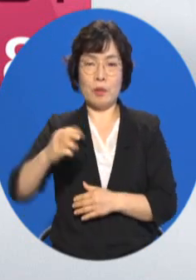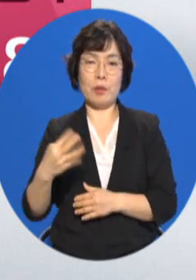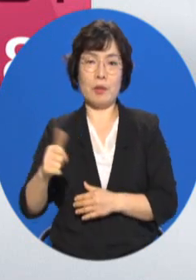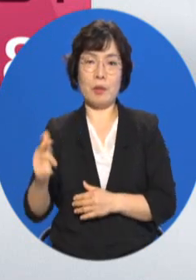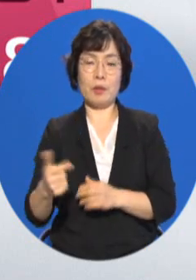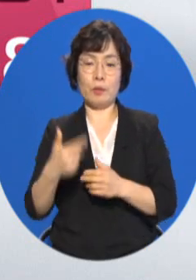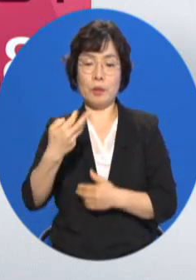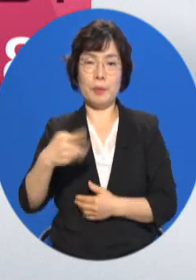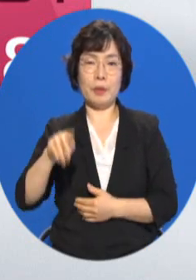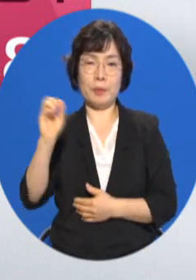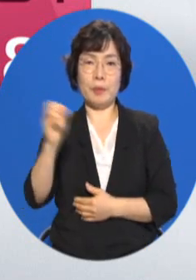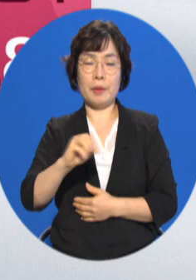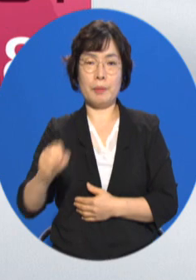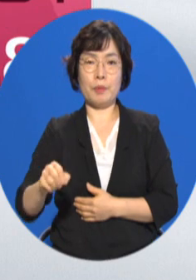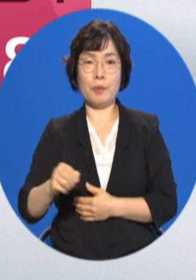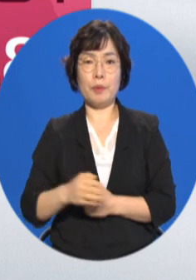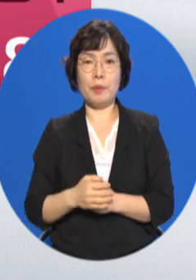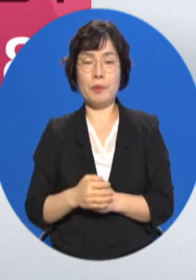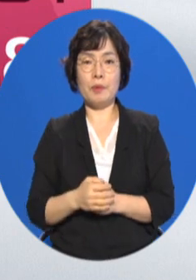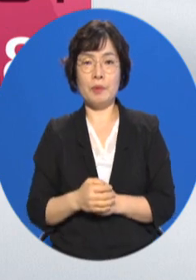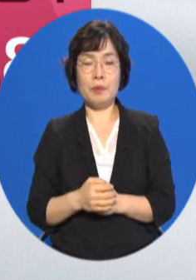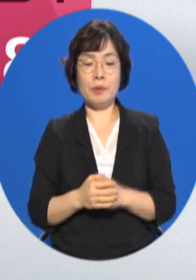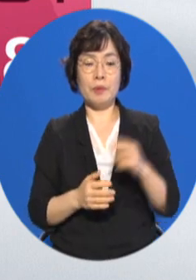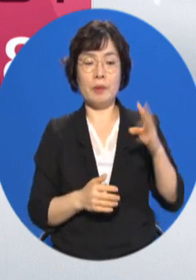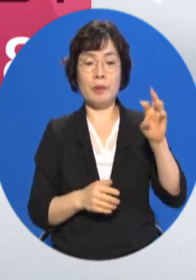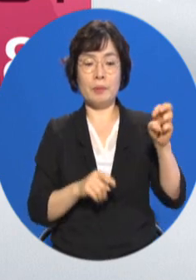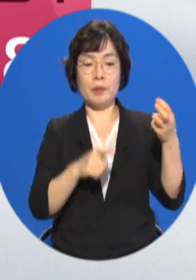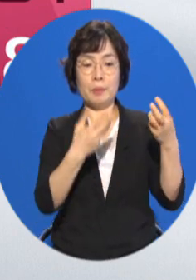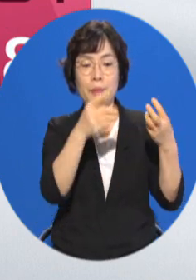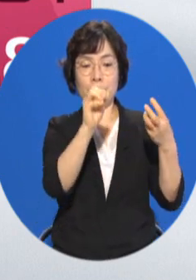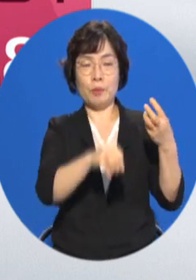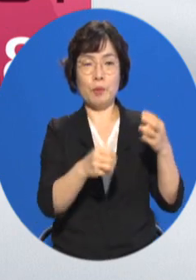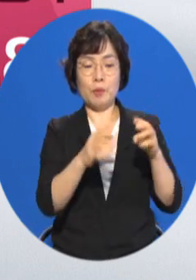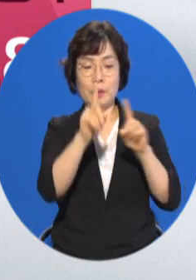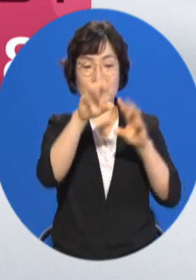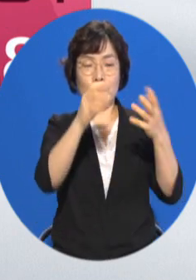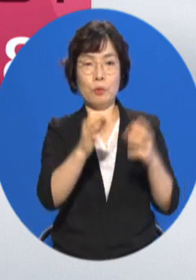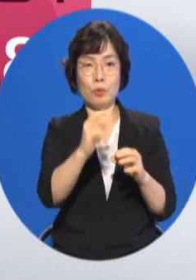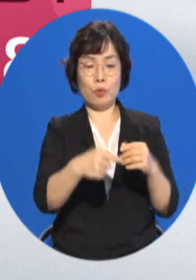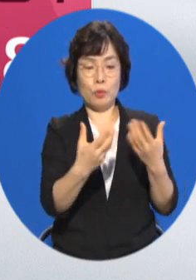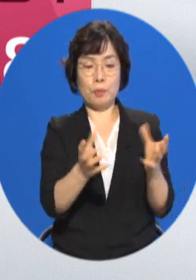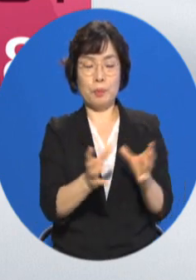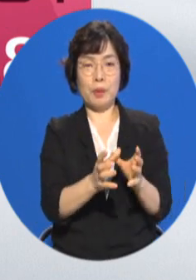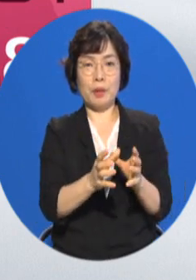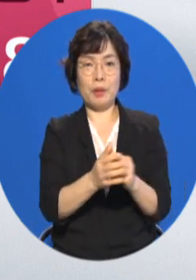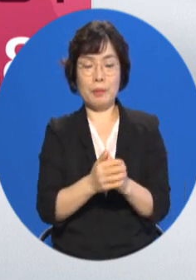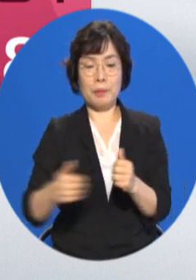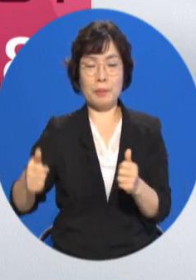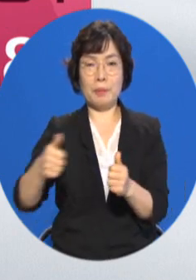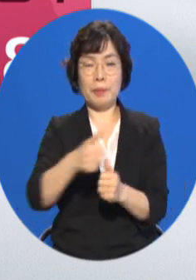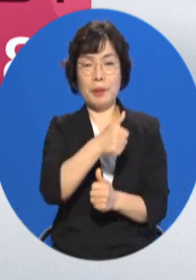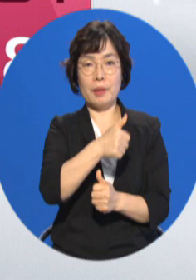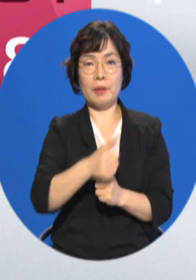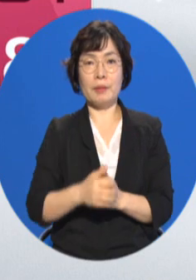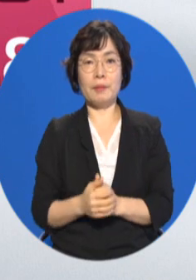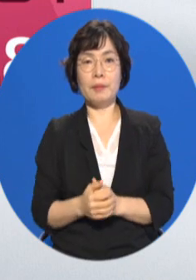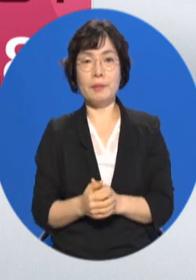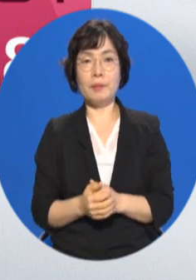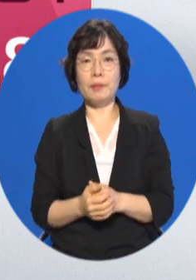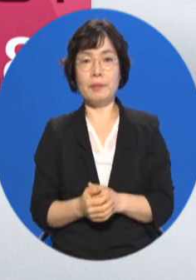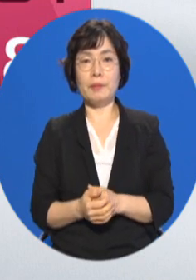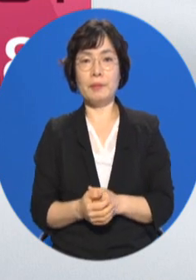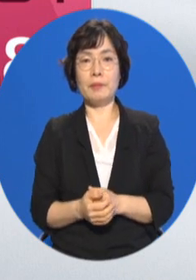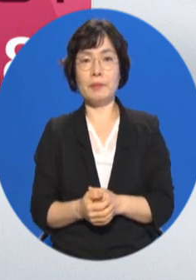후보가 64.4%의 득표율로 30.8%를 얻은 무소속 이용주 후보의 재선을 저지하며 국회